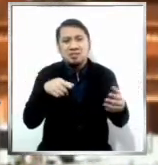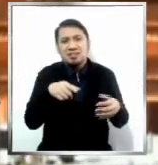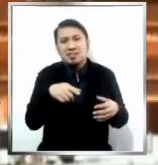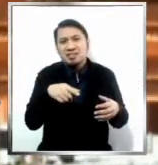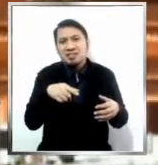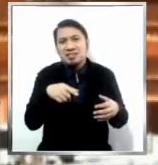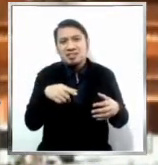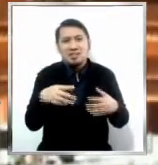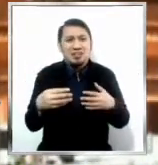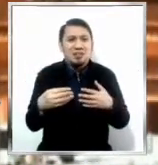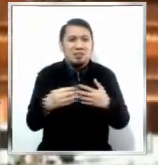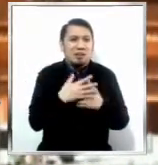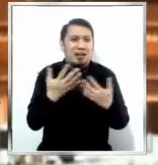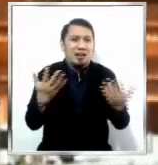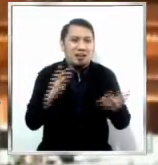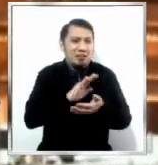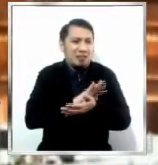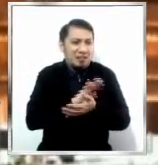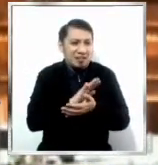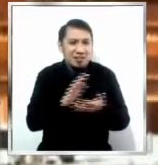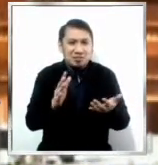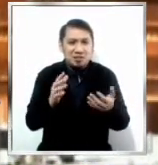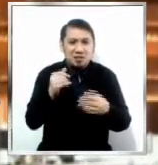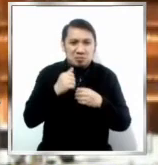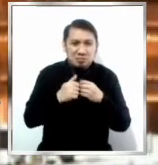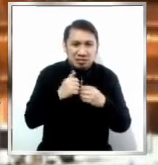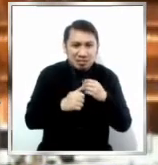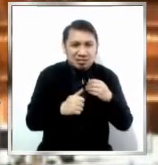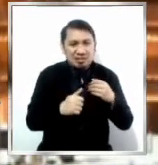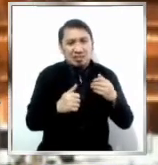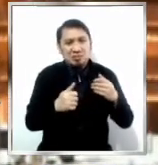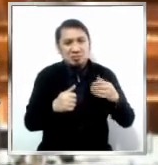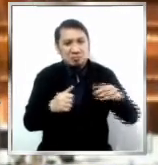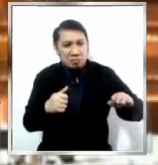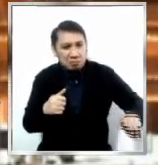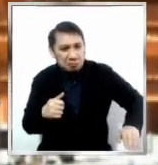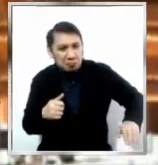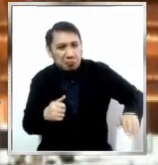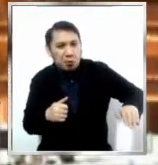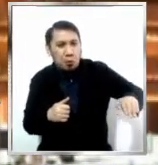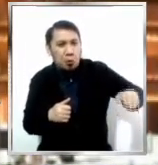So, all these years from infancy to